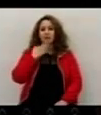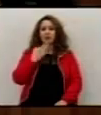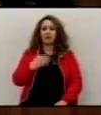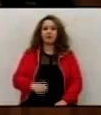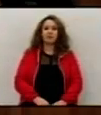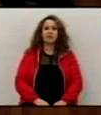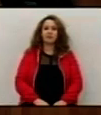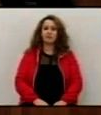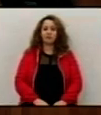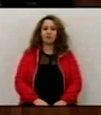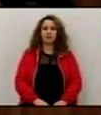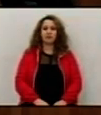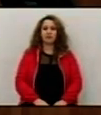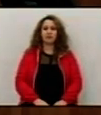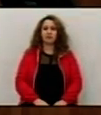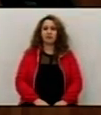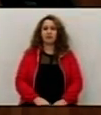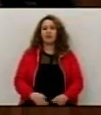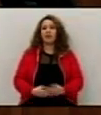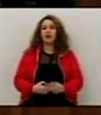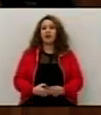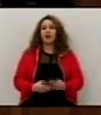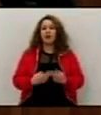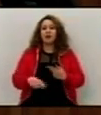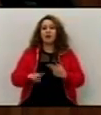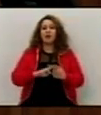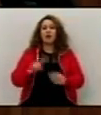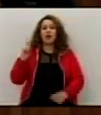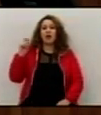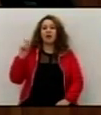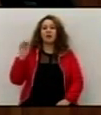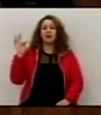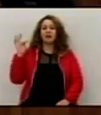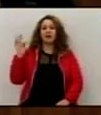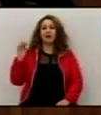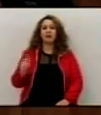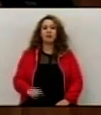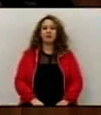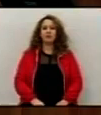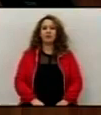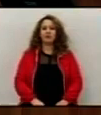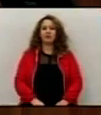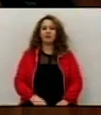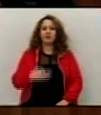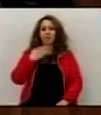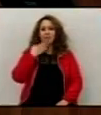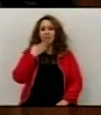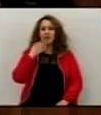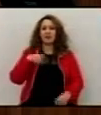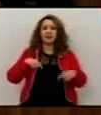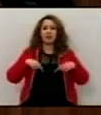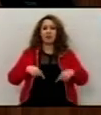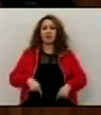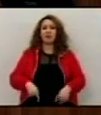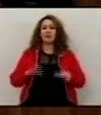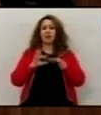وأحيي الكلمة إلى السيد أحمد طالب عبد الله للتعقيب، فليتفضل. شكرا سيد الوزير على